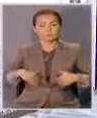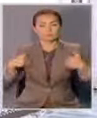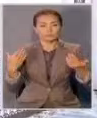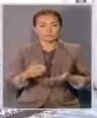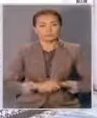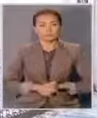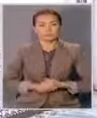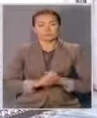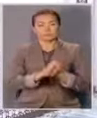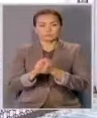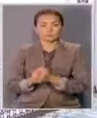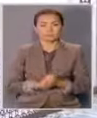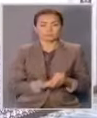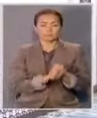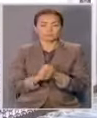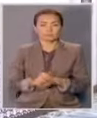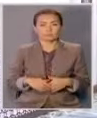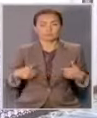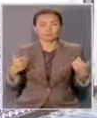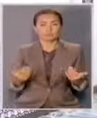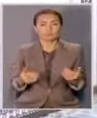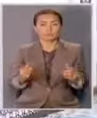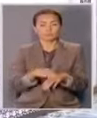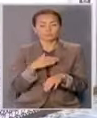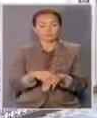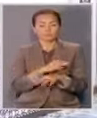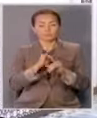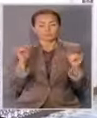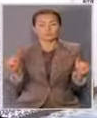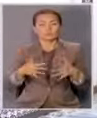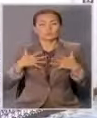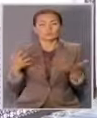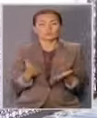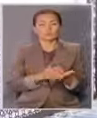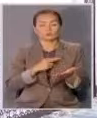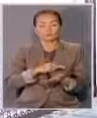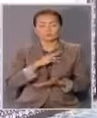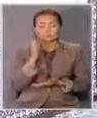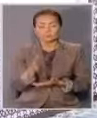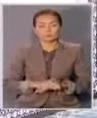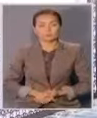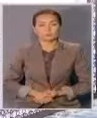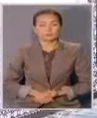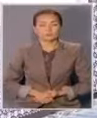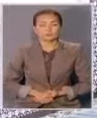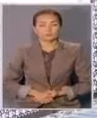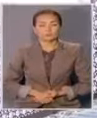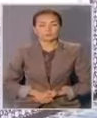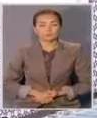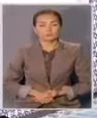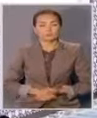мешітіміз елдің бірлігіне, ынтымағына, тыныштығына, мейірімділігіне, бауырмашылдығына қызмет ететін ордаға айналатыны